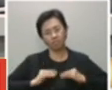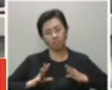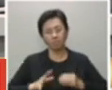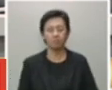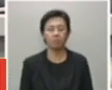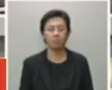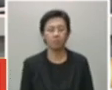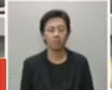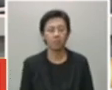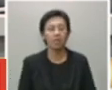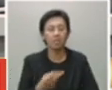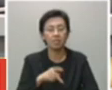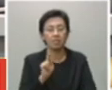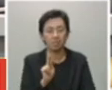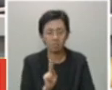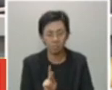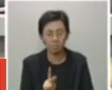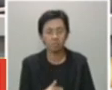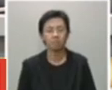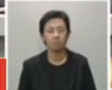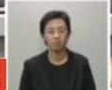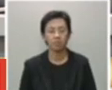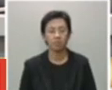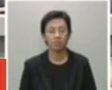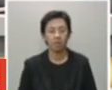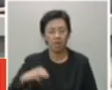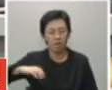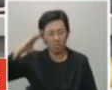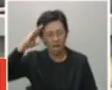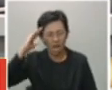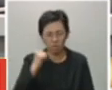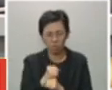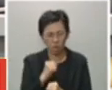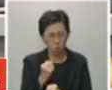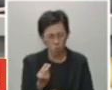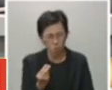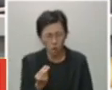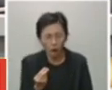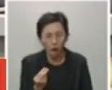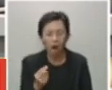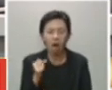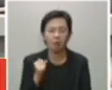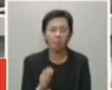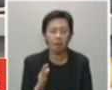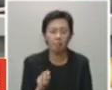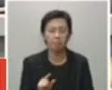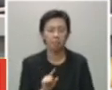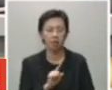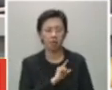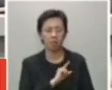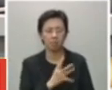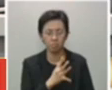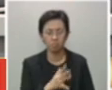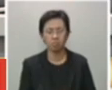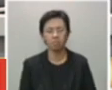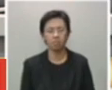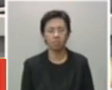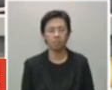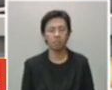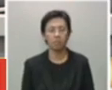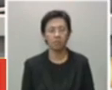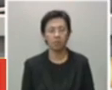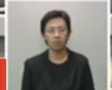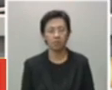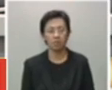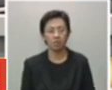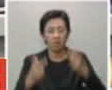ท่านประธานที่เคารพครับเรื่องที่กองทัพควรทำท่านไม่ยอมทำไม่รับผิดชอบเพราะฉะนั้นครับท่านพลเอก